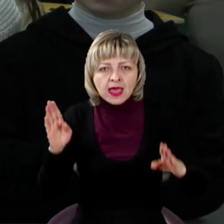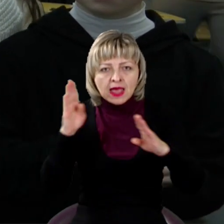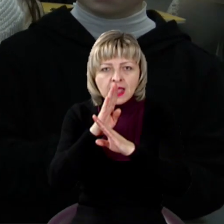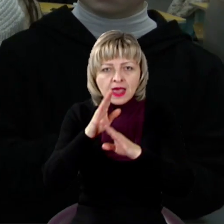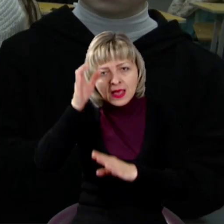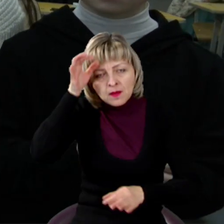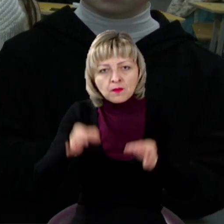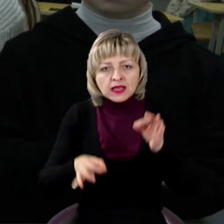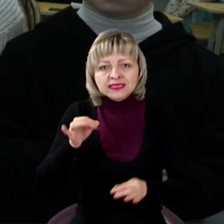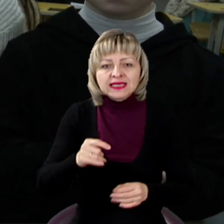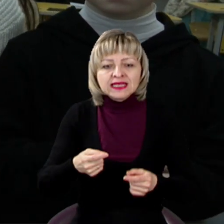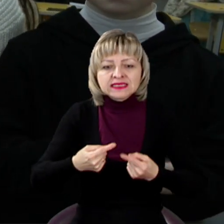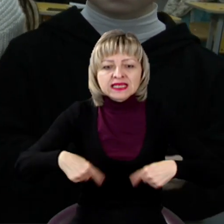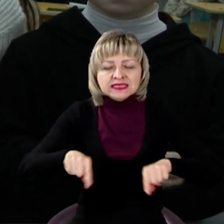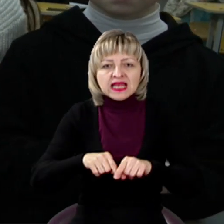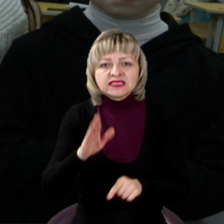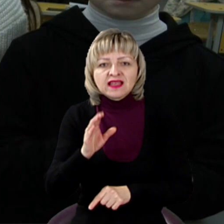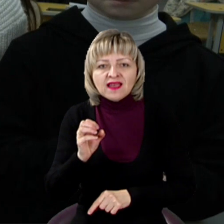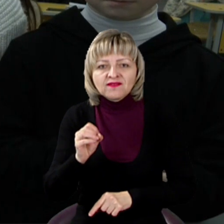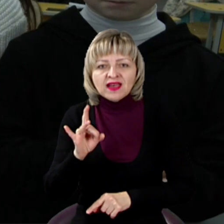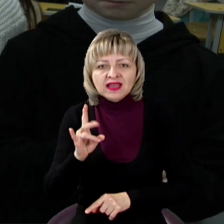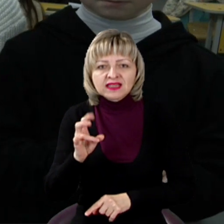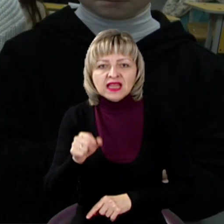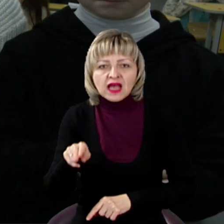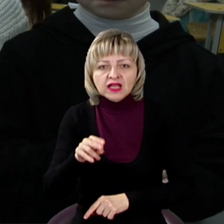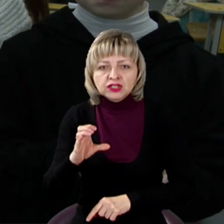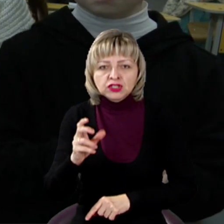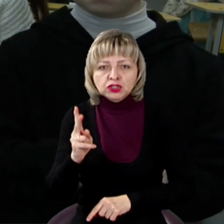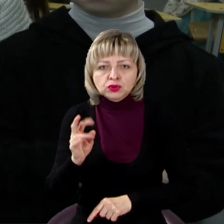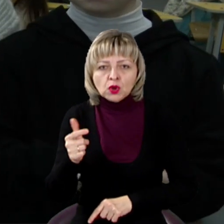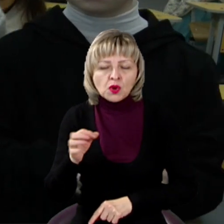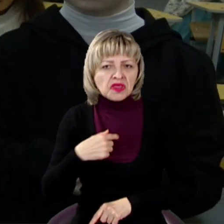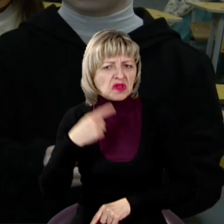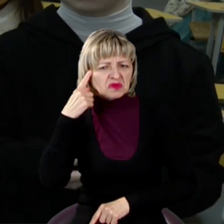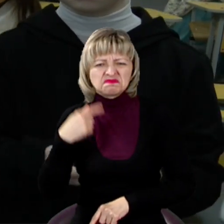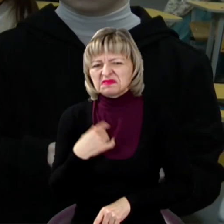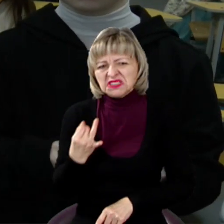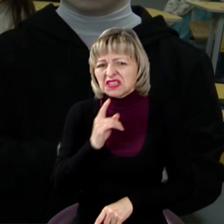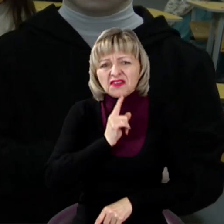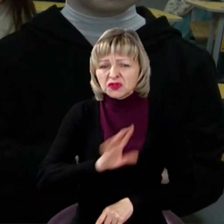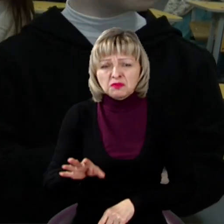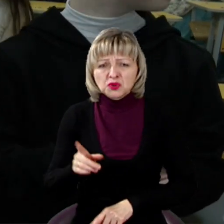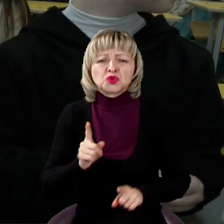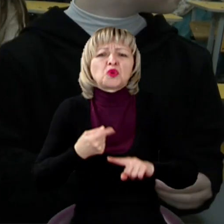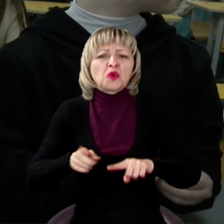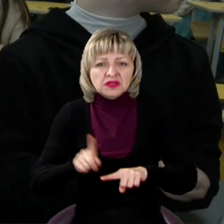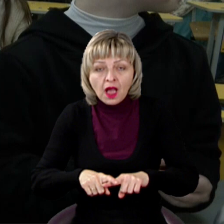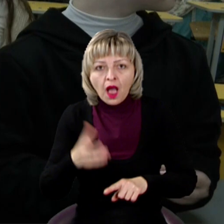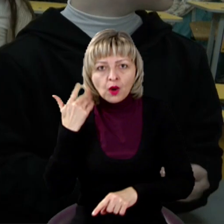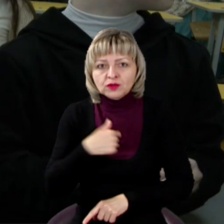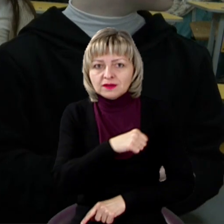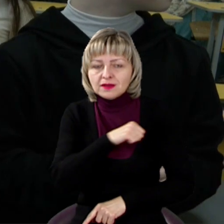метеорологами з станції Вернацького, я спочатку думав, що мені буде там не цікаво, а що це таке. А як побачив,